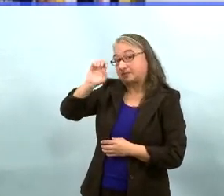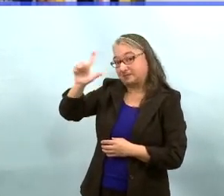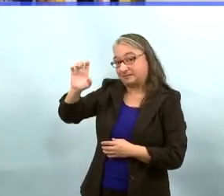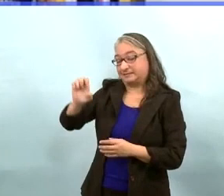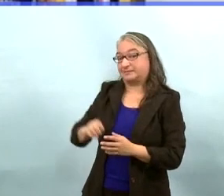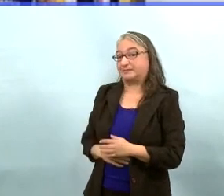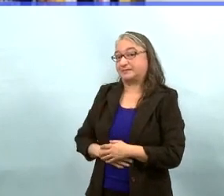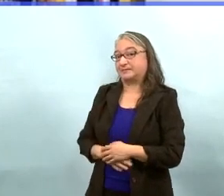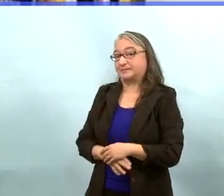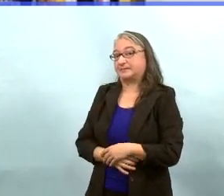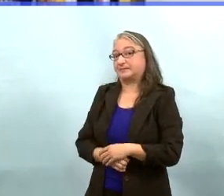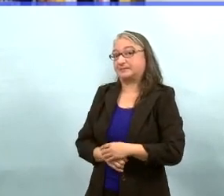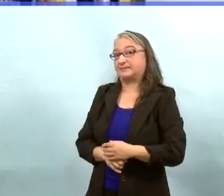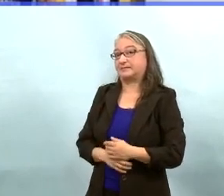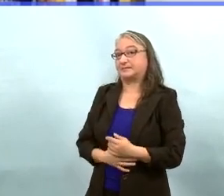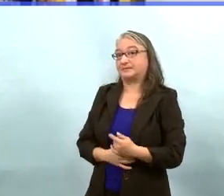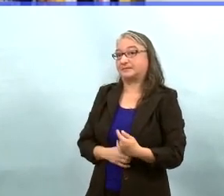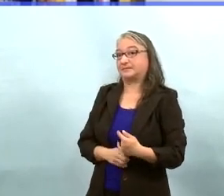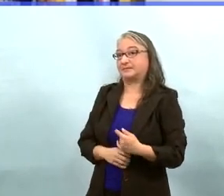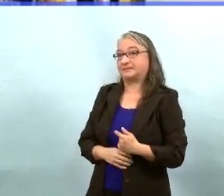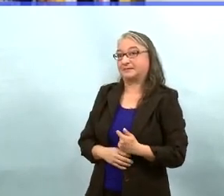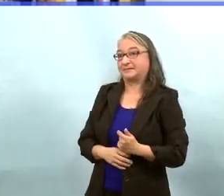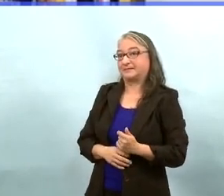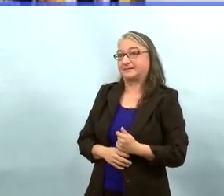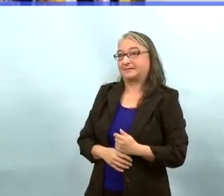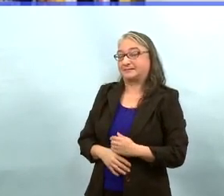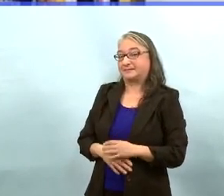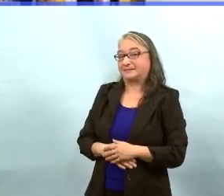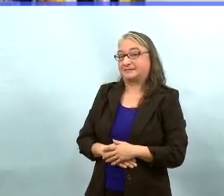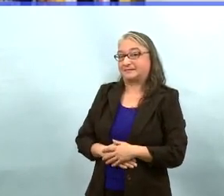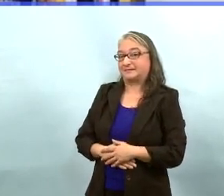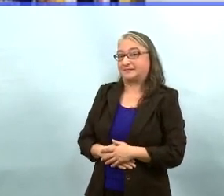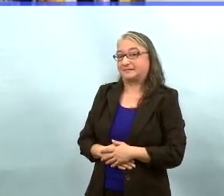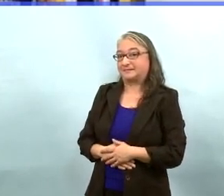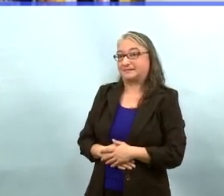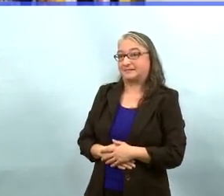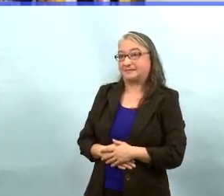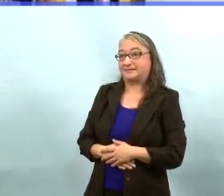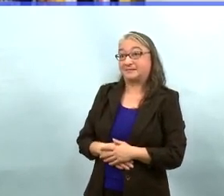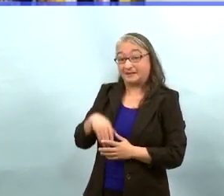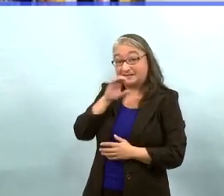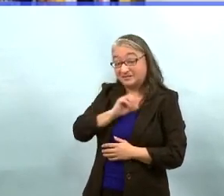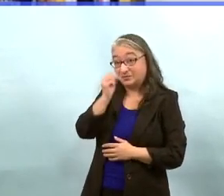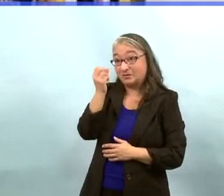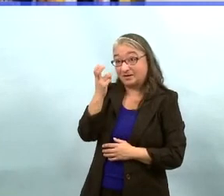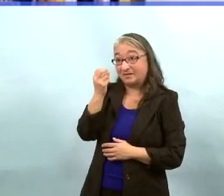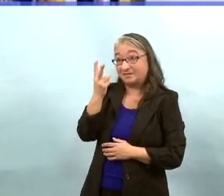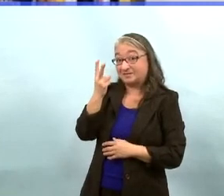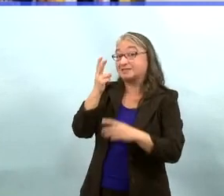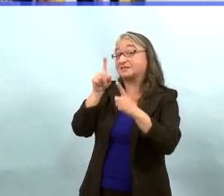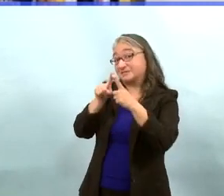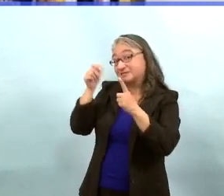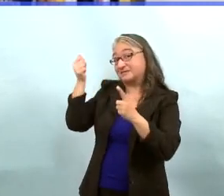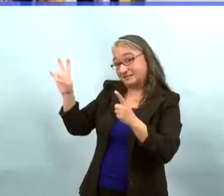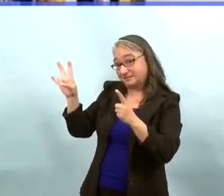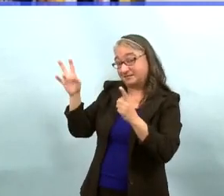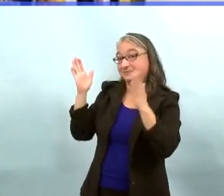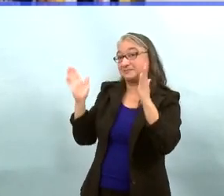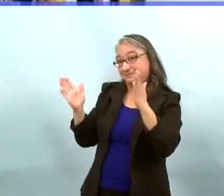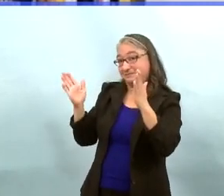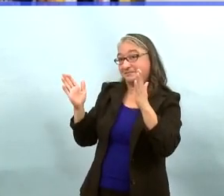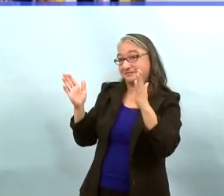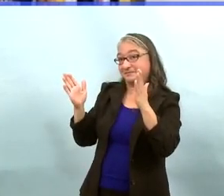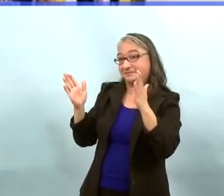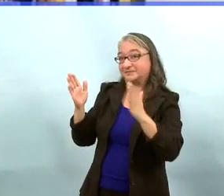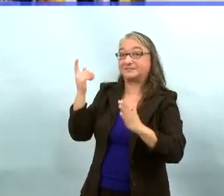Bonjour, Dr. Reimer. On sait que les enfants plus âgés, jusqu'à 12 ans, eh bien, il